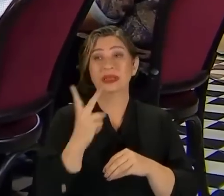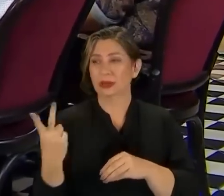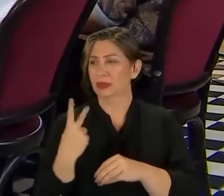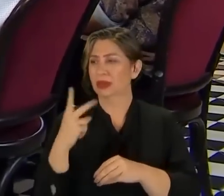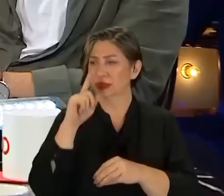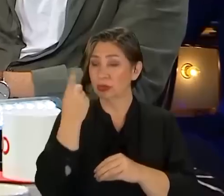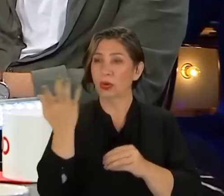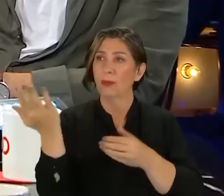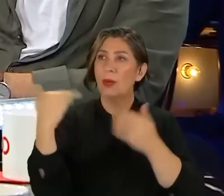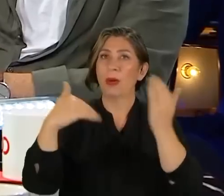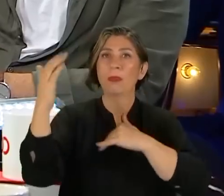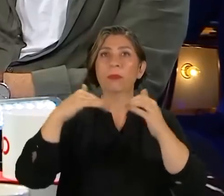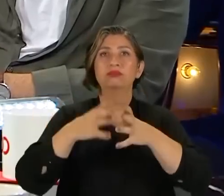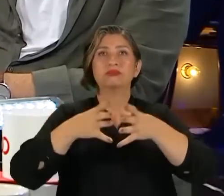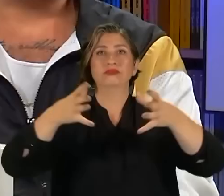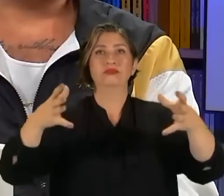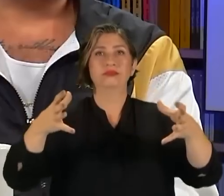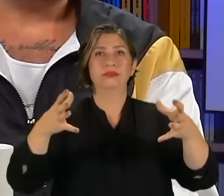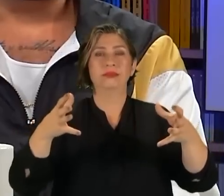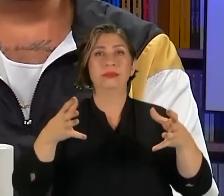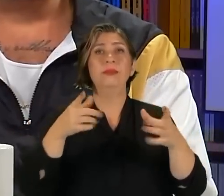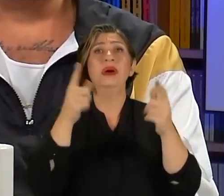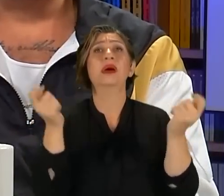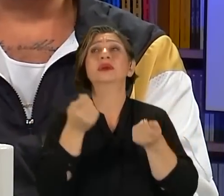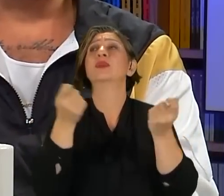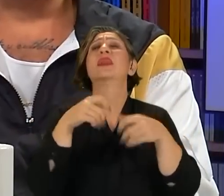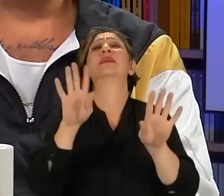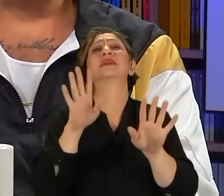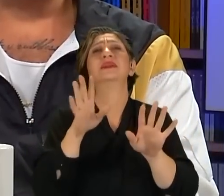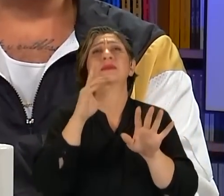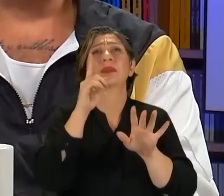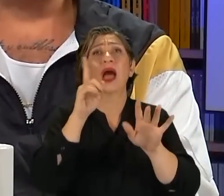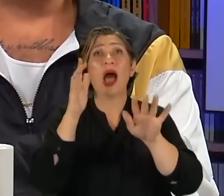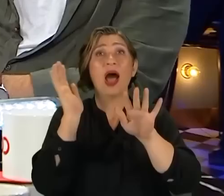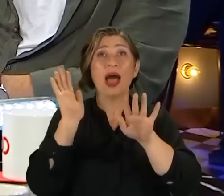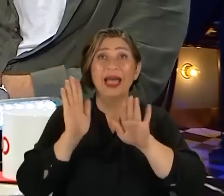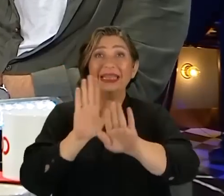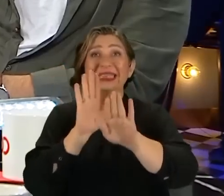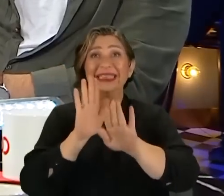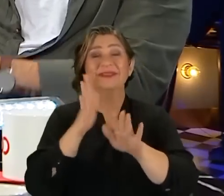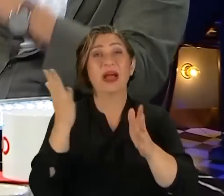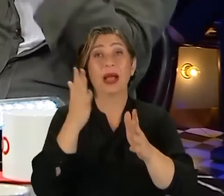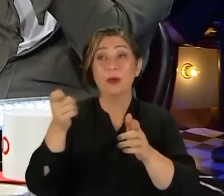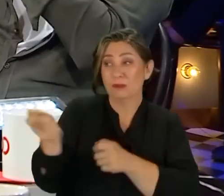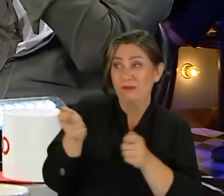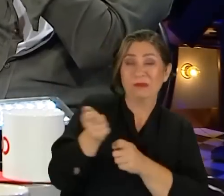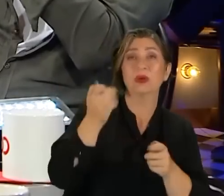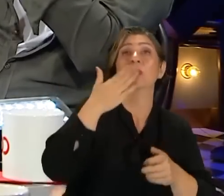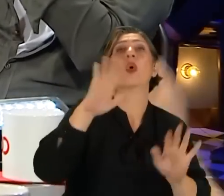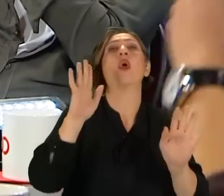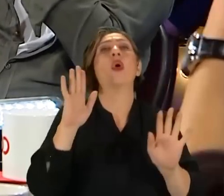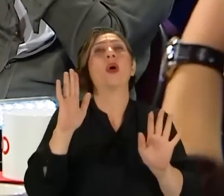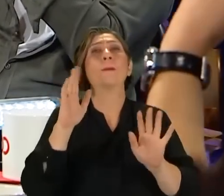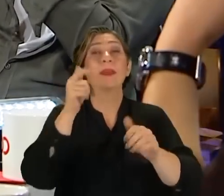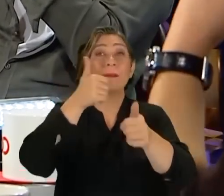ikimiz beraberdik Engin'le. Evet. Ama böyle bir çabalamadınız değil mi? Yani bir arkanızdan iten ya da önden çeken biri yoktu. Yani